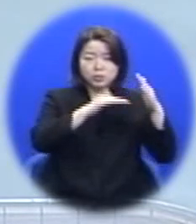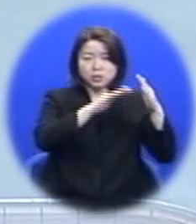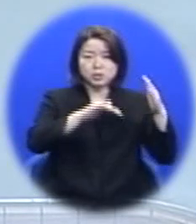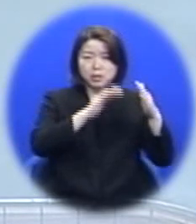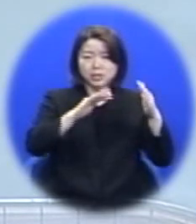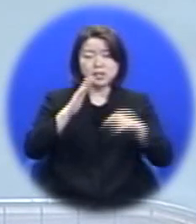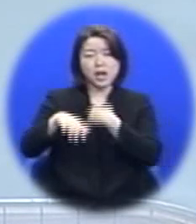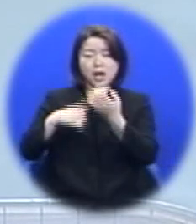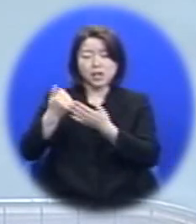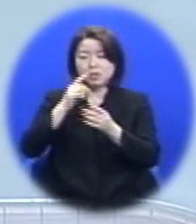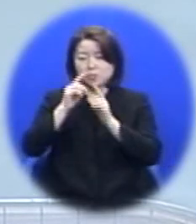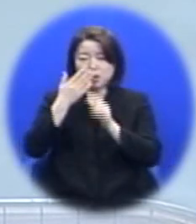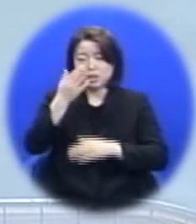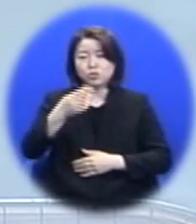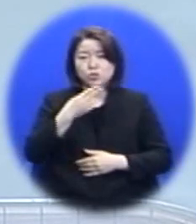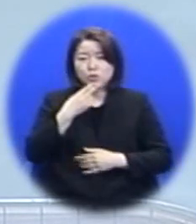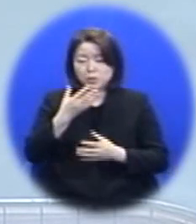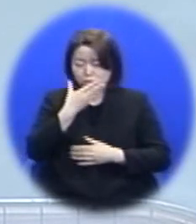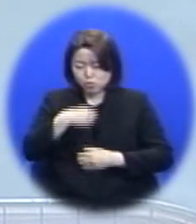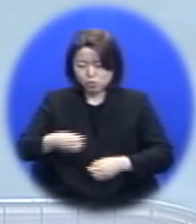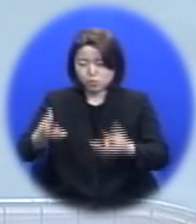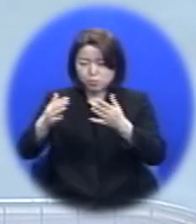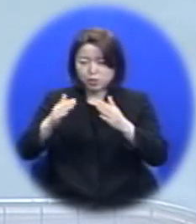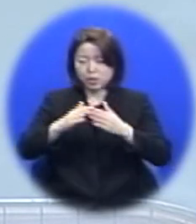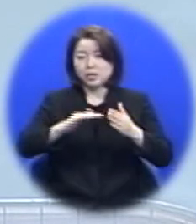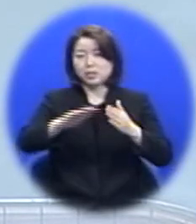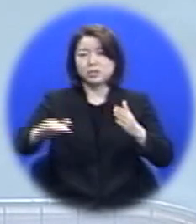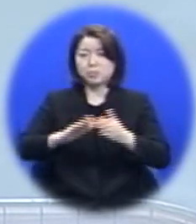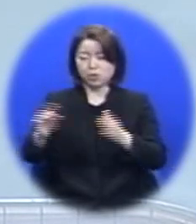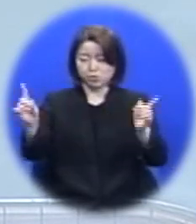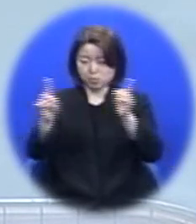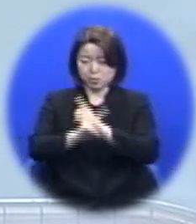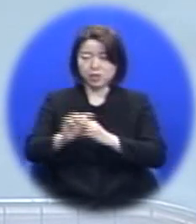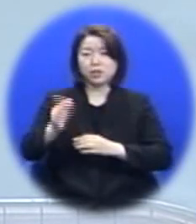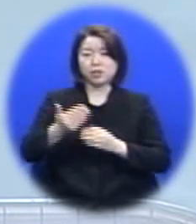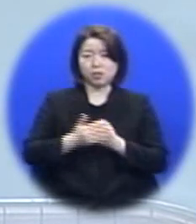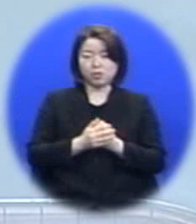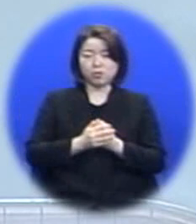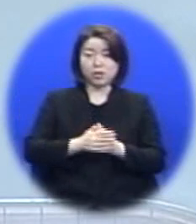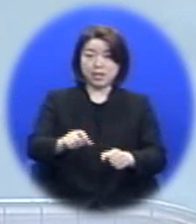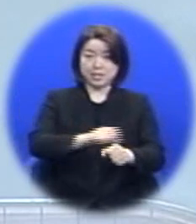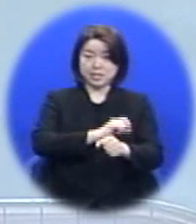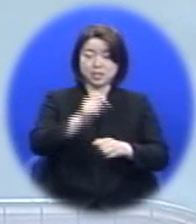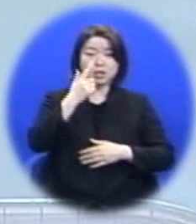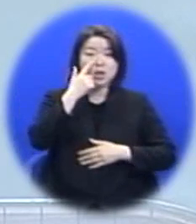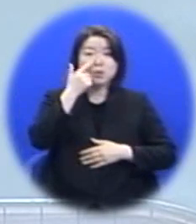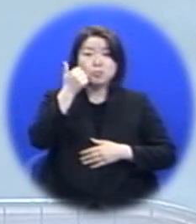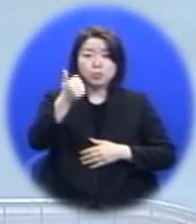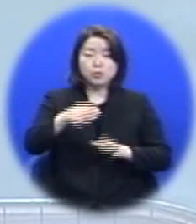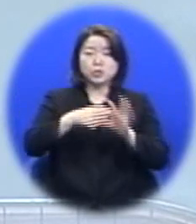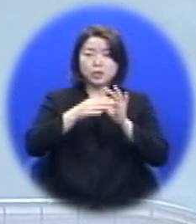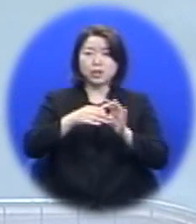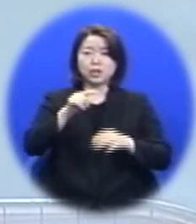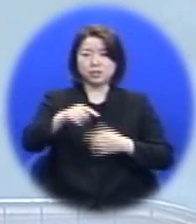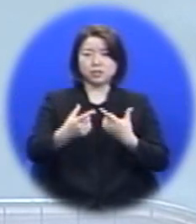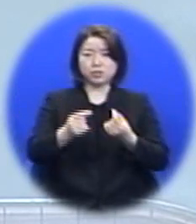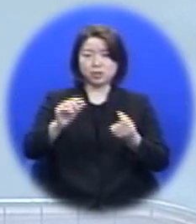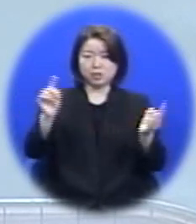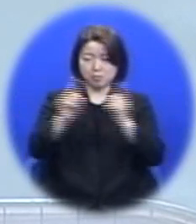말할 수 없는 축복의 집안으로 바뀝니다. 특히 부모님과의 관계가 그리 되기를